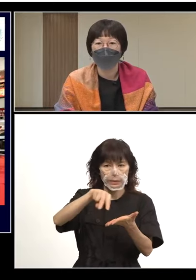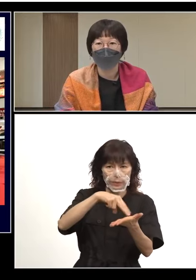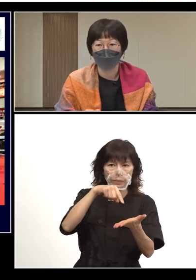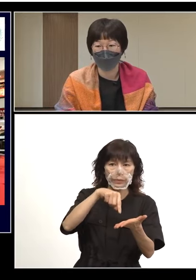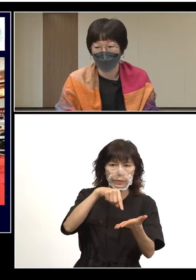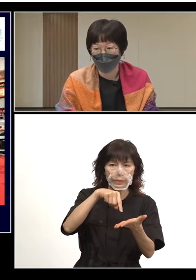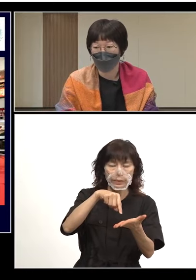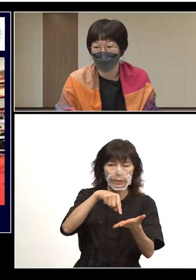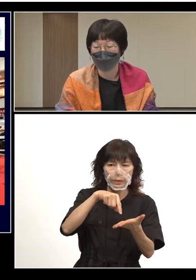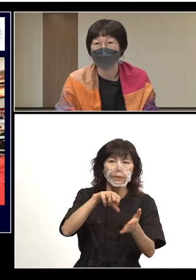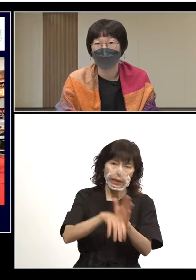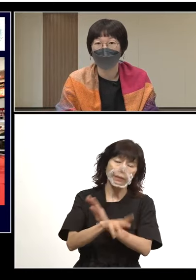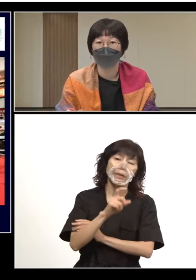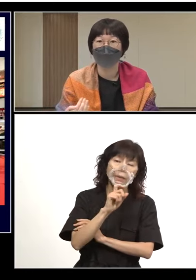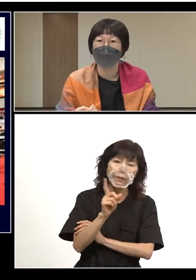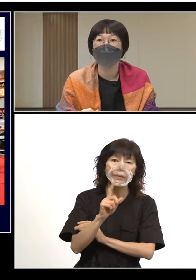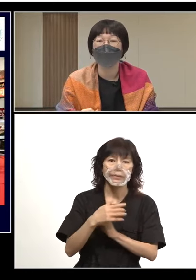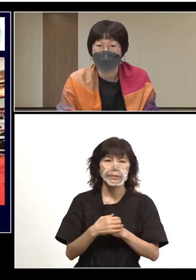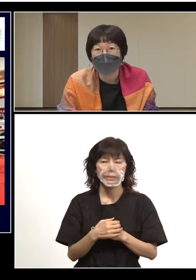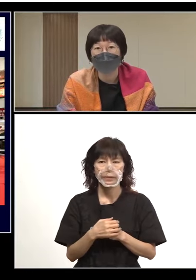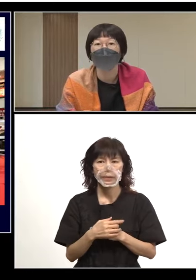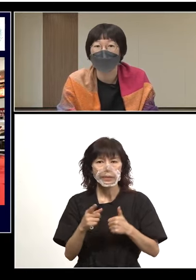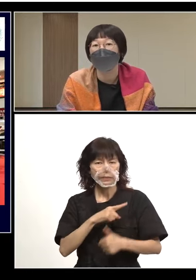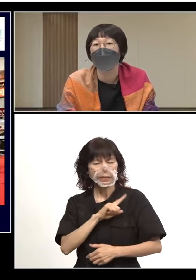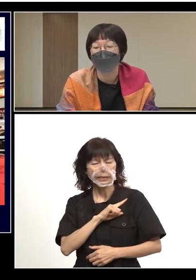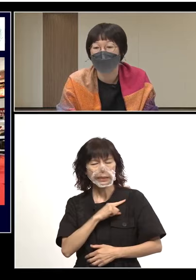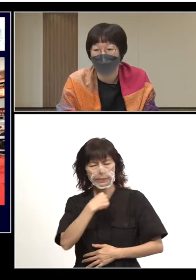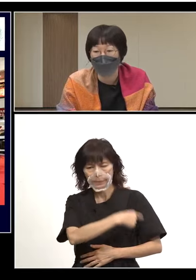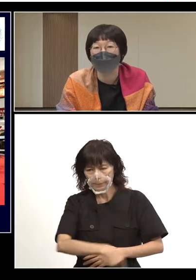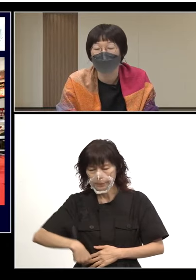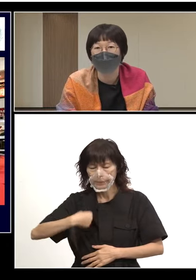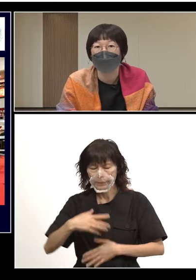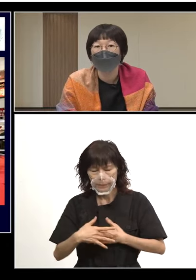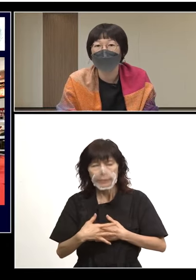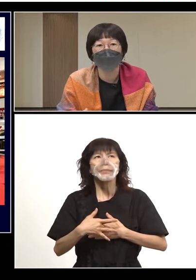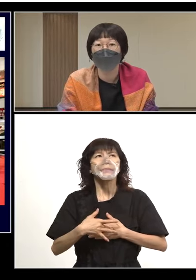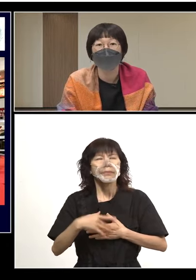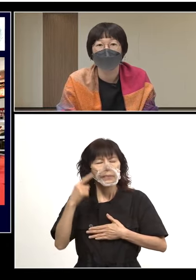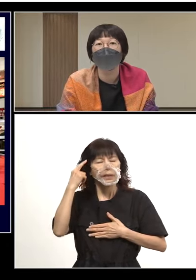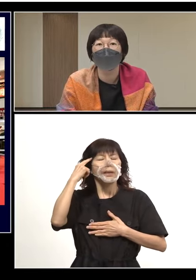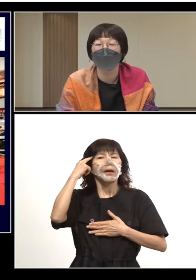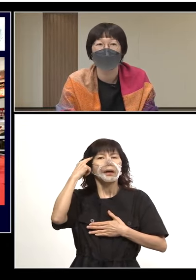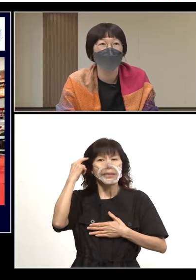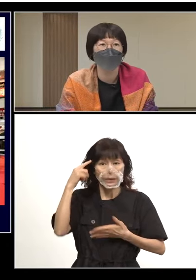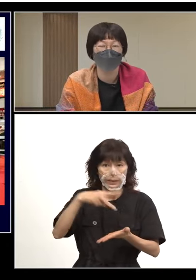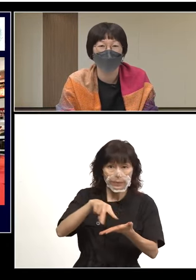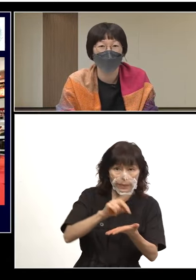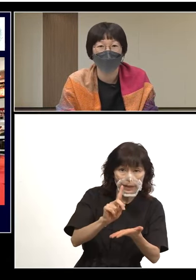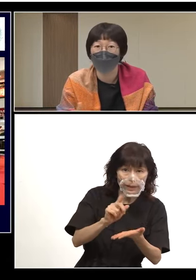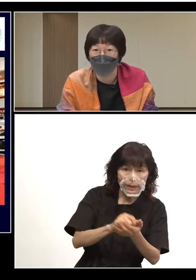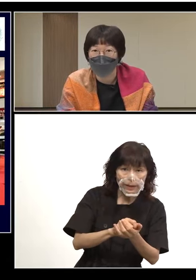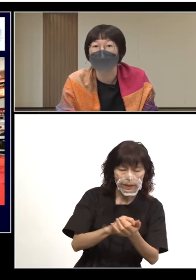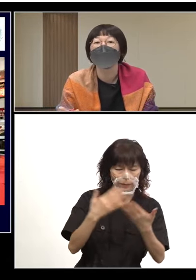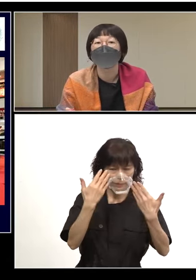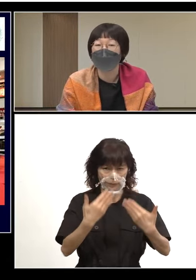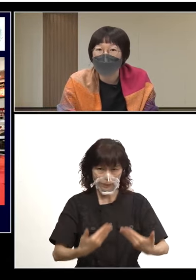比較缺少嘅一個部分，就係話由自己第一身個身體去感覺出發。因為好多時跳舞咧，我哋都會著重可能係